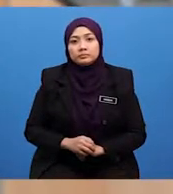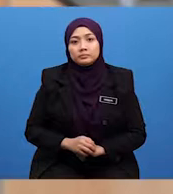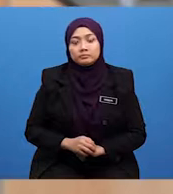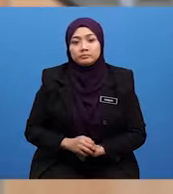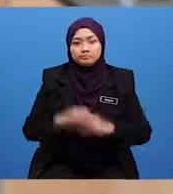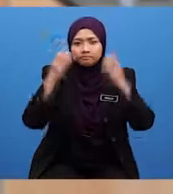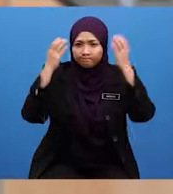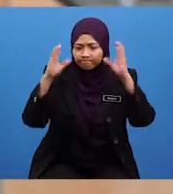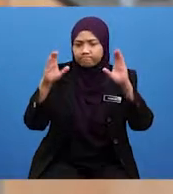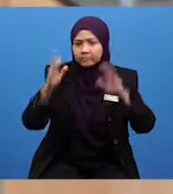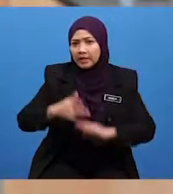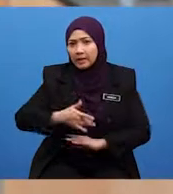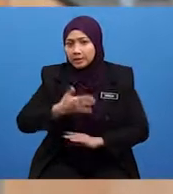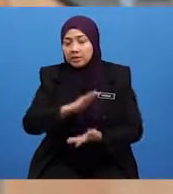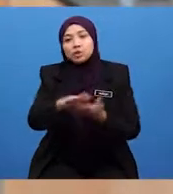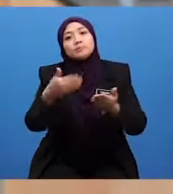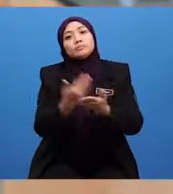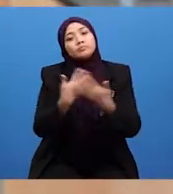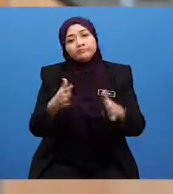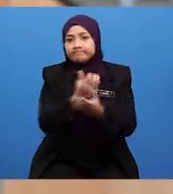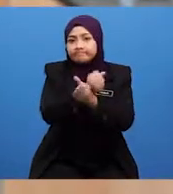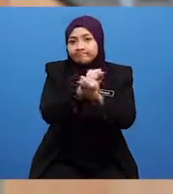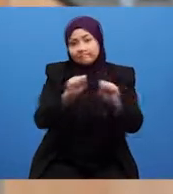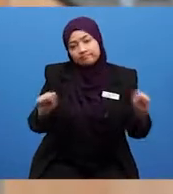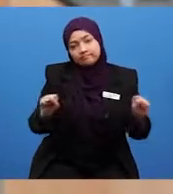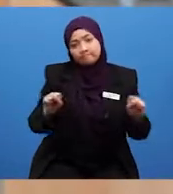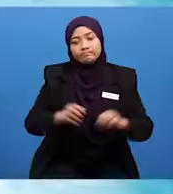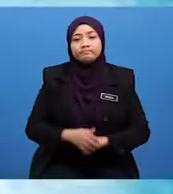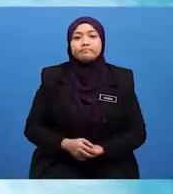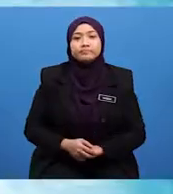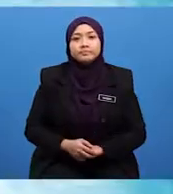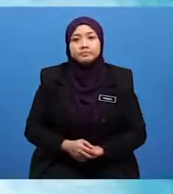Cikgu rasa semua dah bersedia. Jom mula.